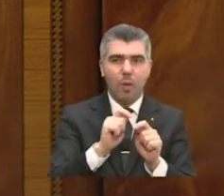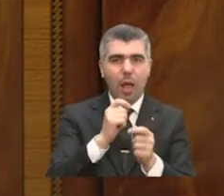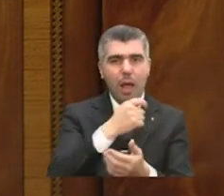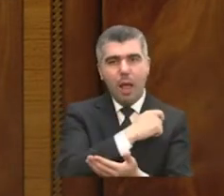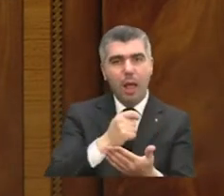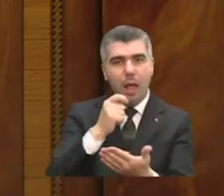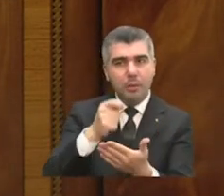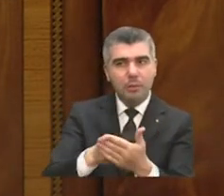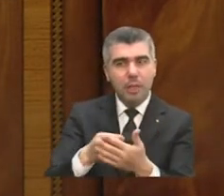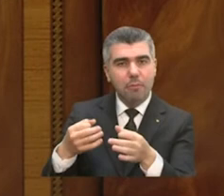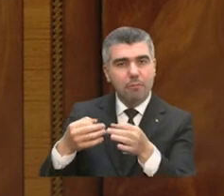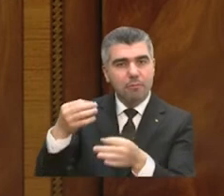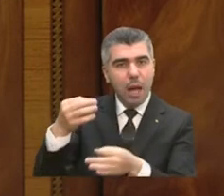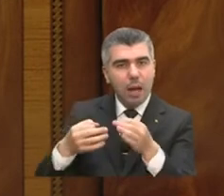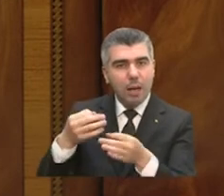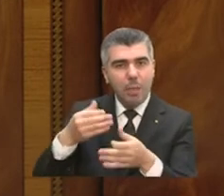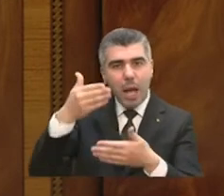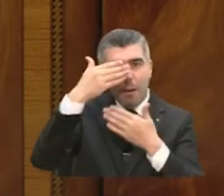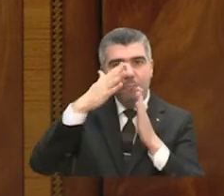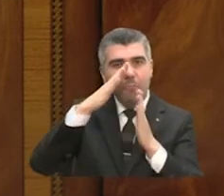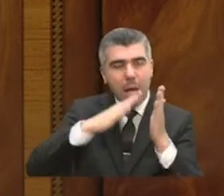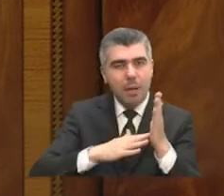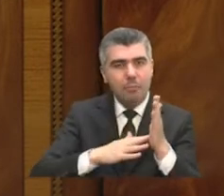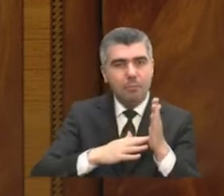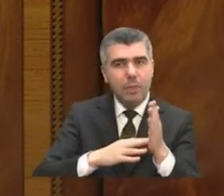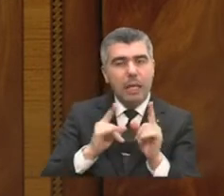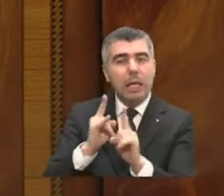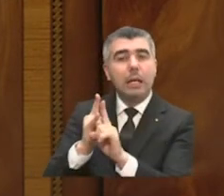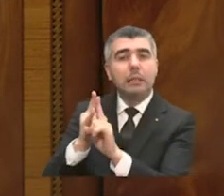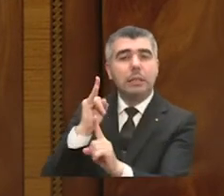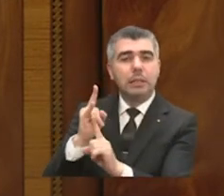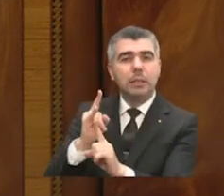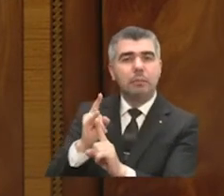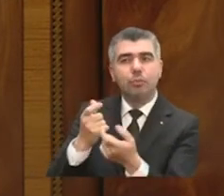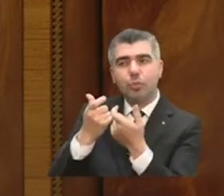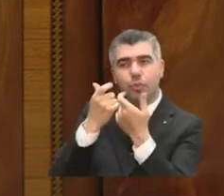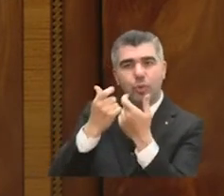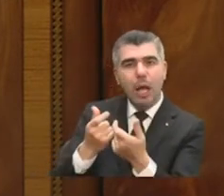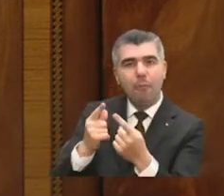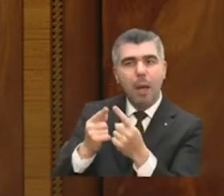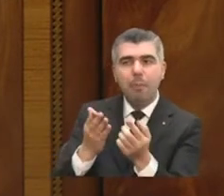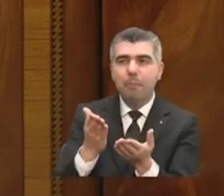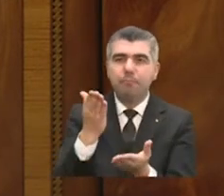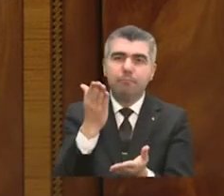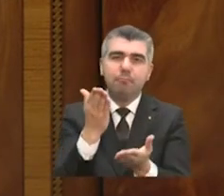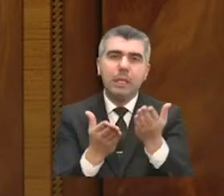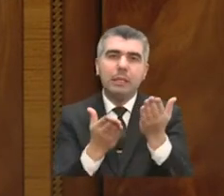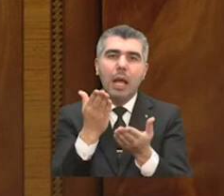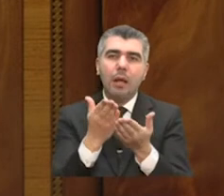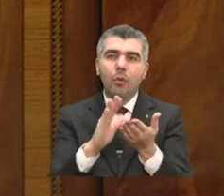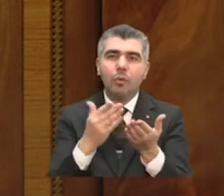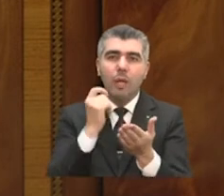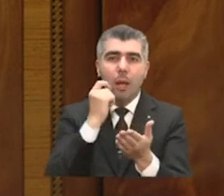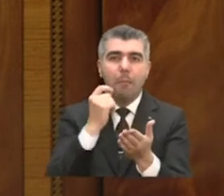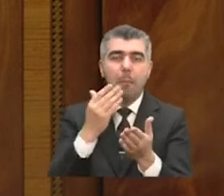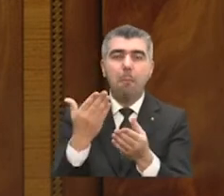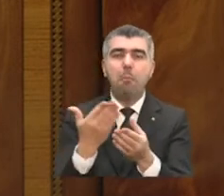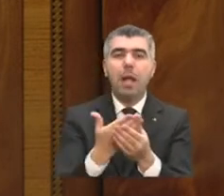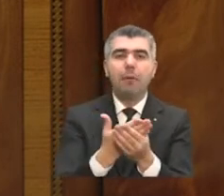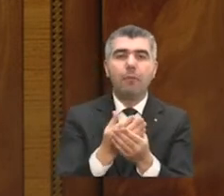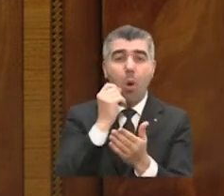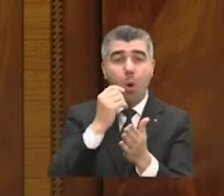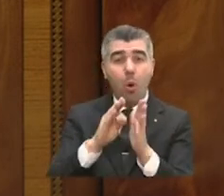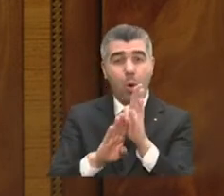comme celui-là ne peut évidemment atteindre ou miner cette